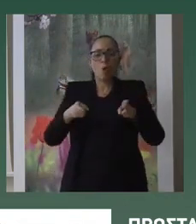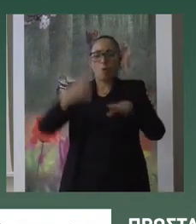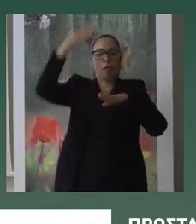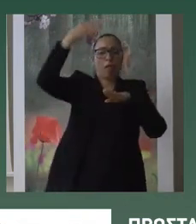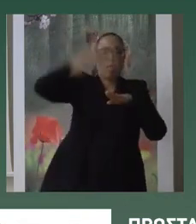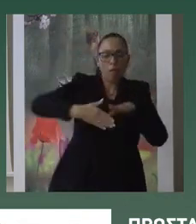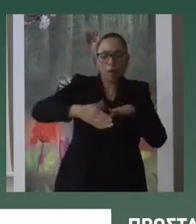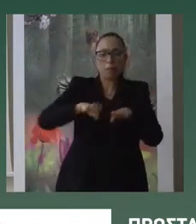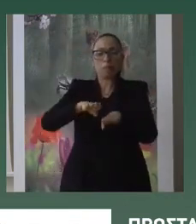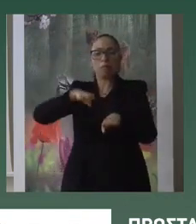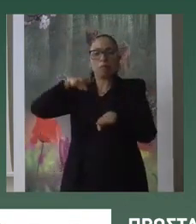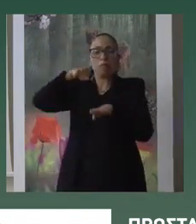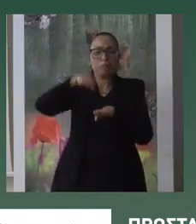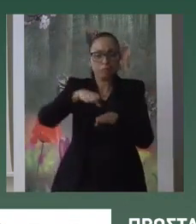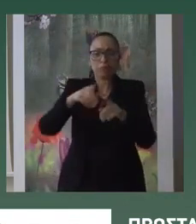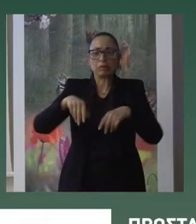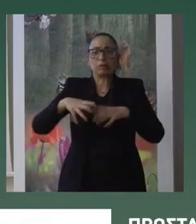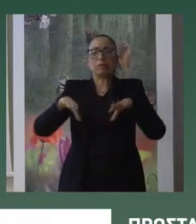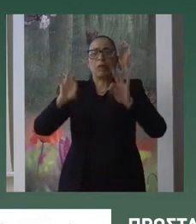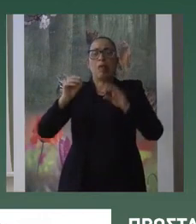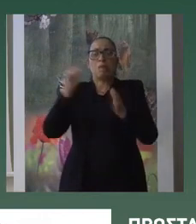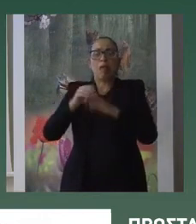κινείται, σταματάει, ξεκινάει.